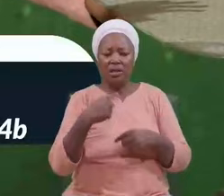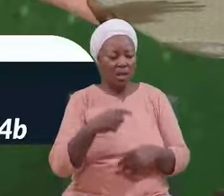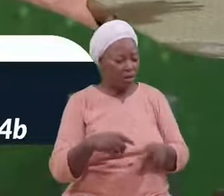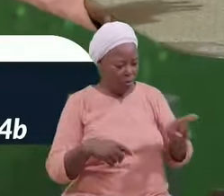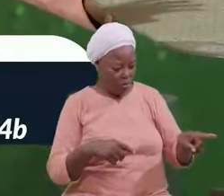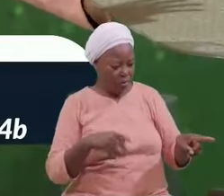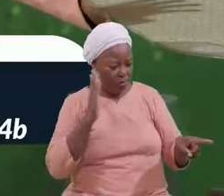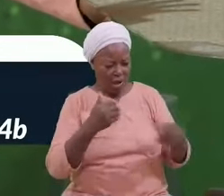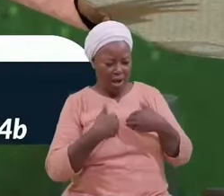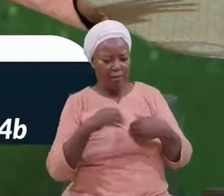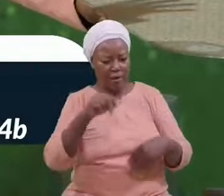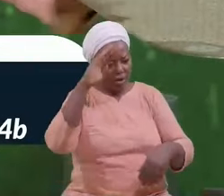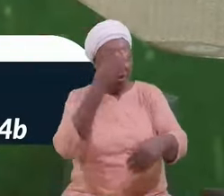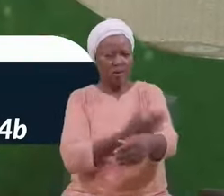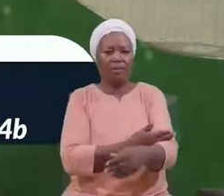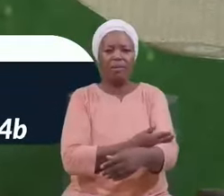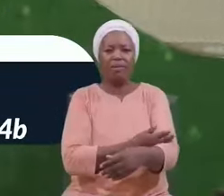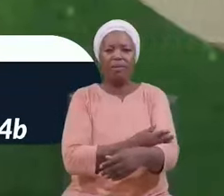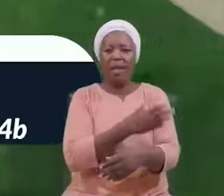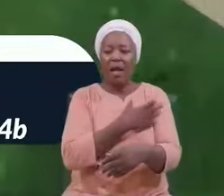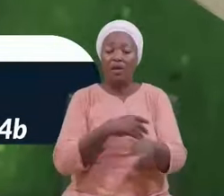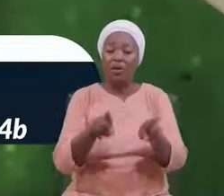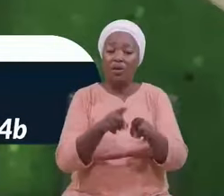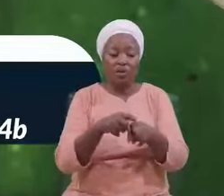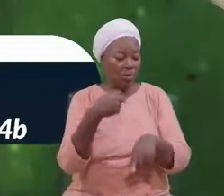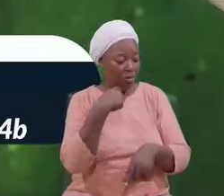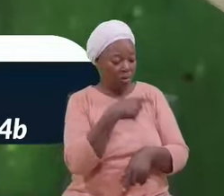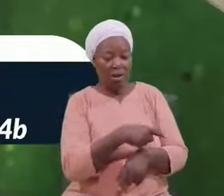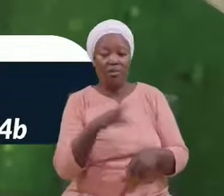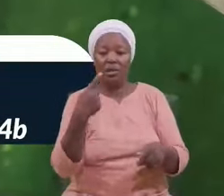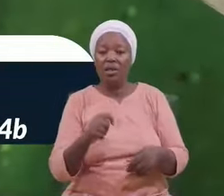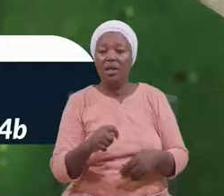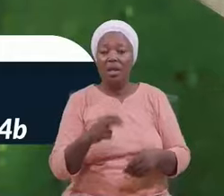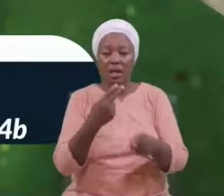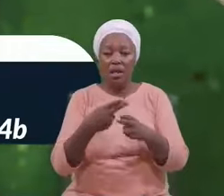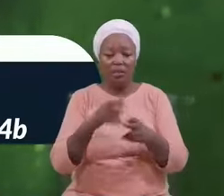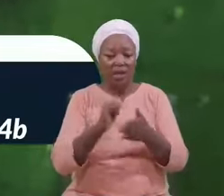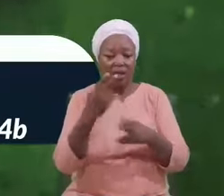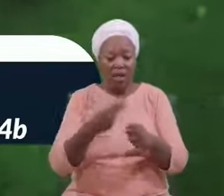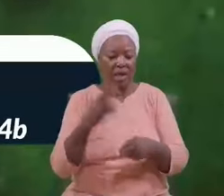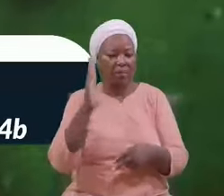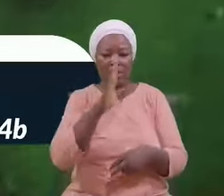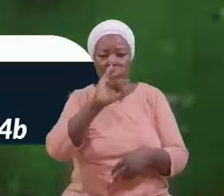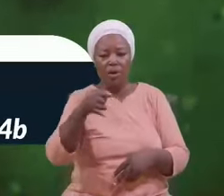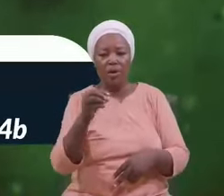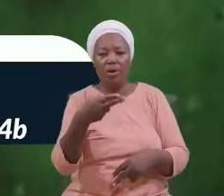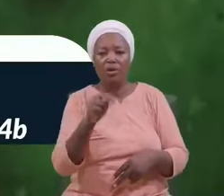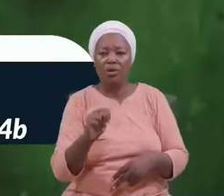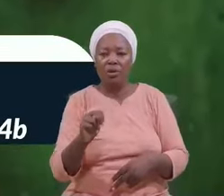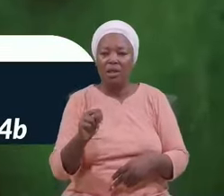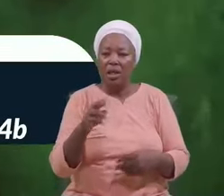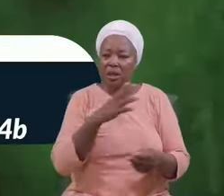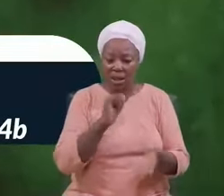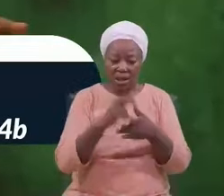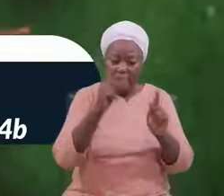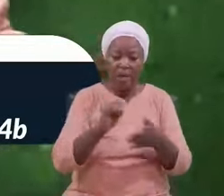un fils. Même lui a donné le nom. Le nom sera Jean. Alors c'est Jean-Baptiste. Il